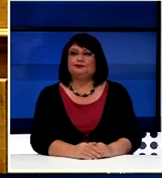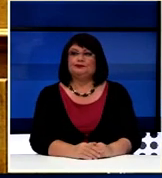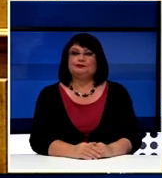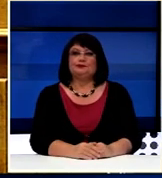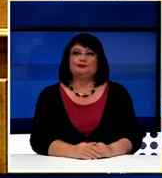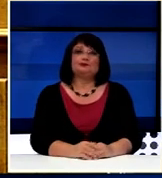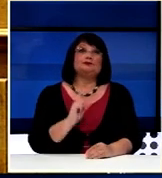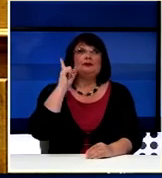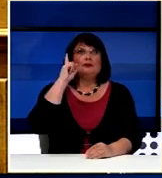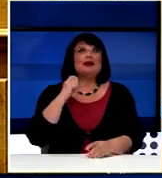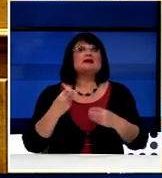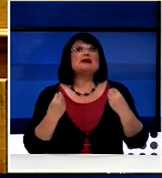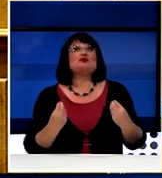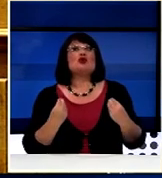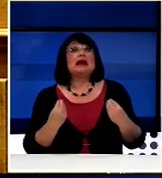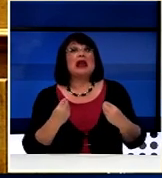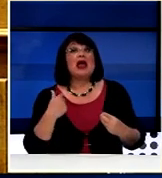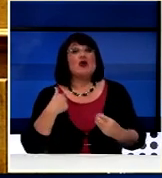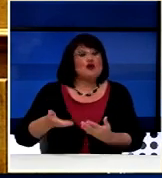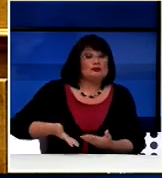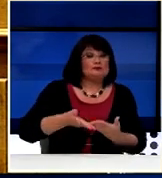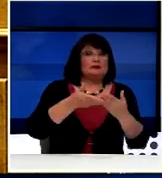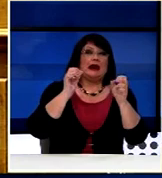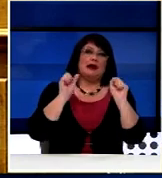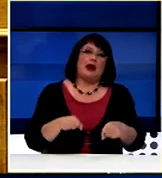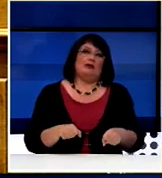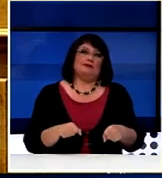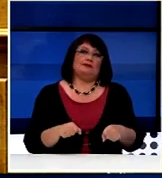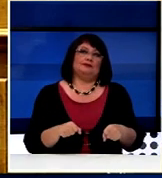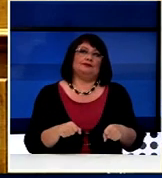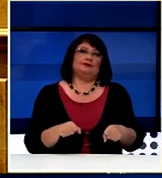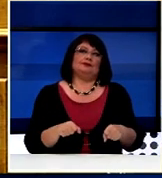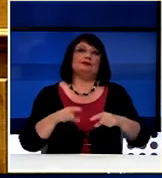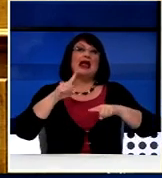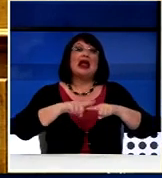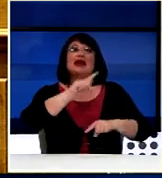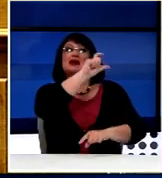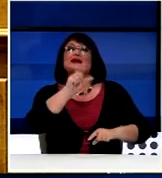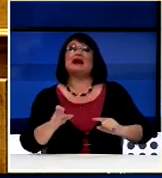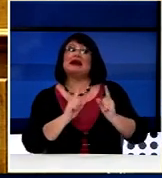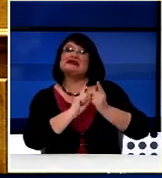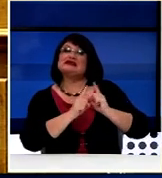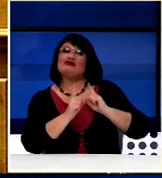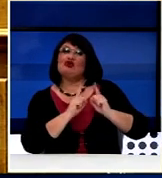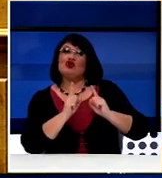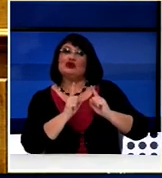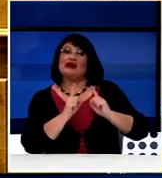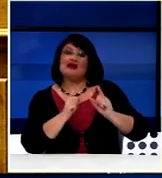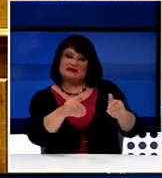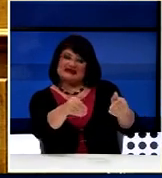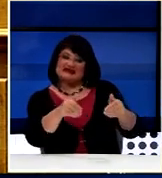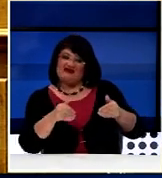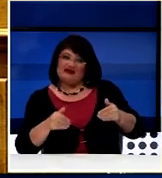Ξέρετε πολύ καλά ότι όχι μόνο στήριξα και στηρίξαμε την Ελληνοϊταλική Συμφωνία, παρά τους σοβαρούς συμβασμούς στους